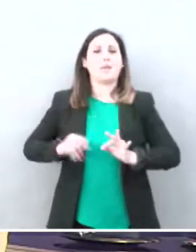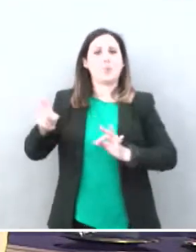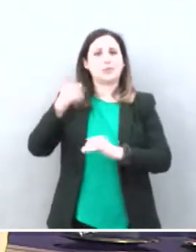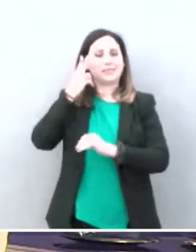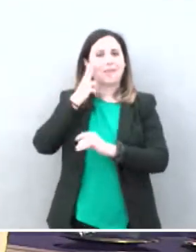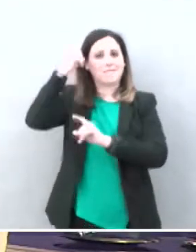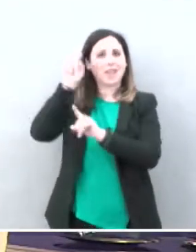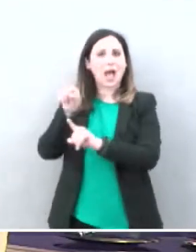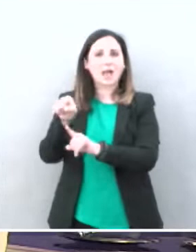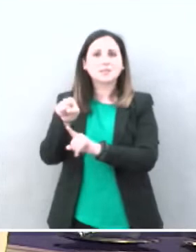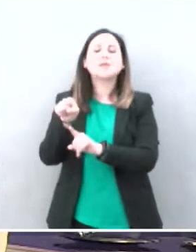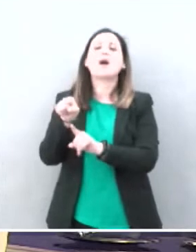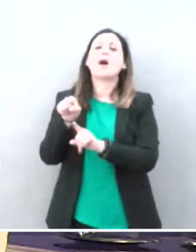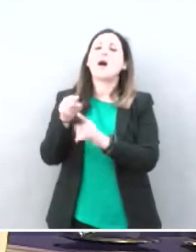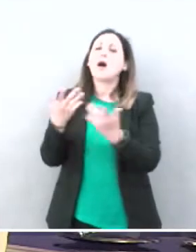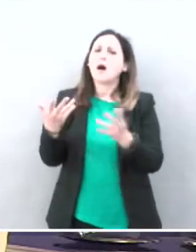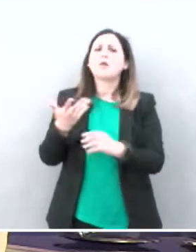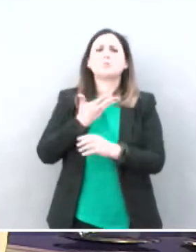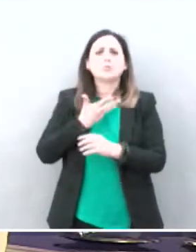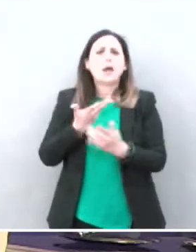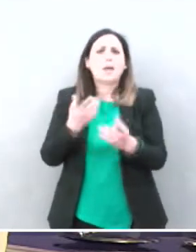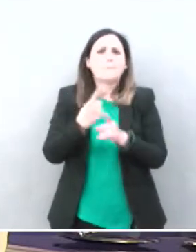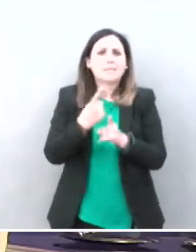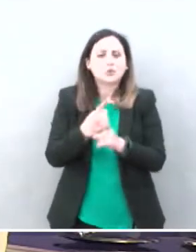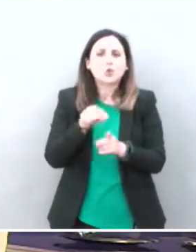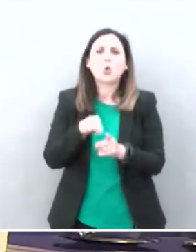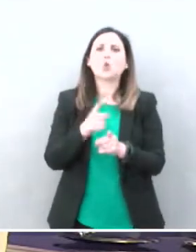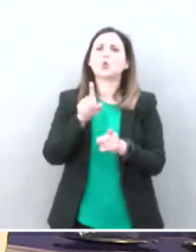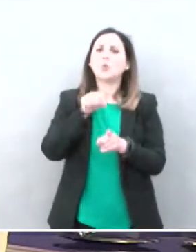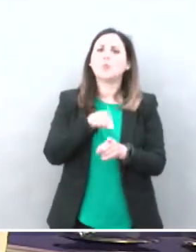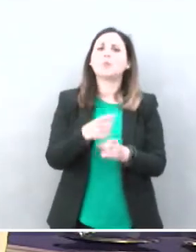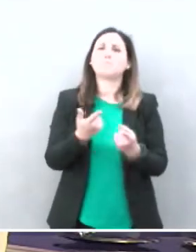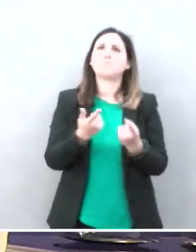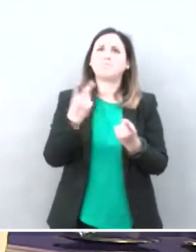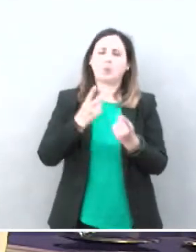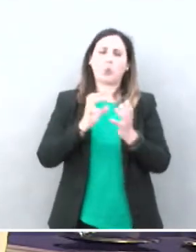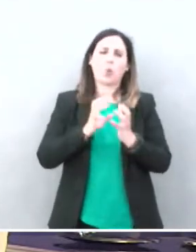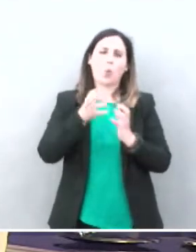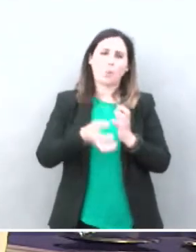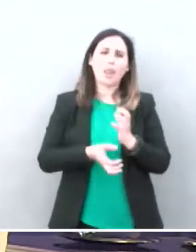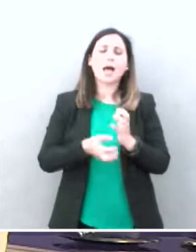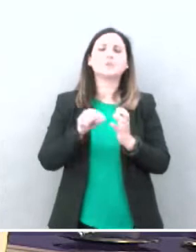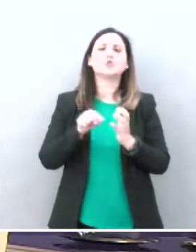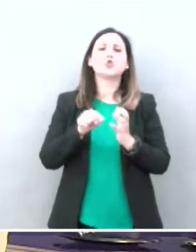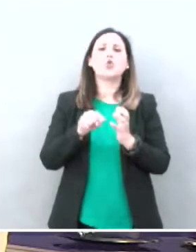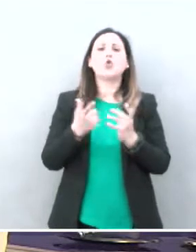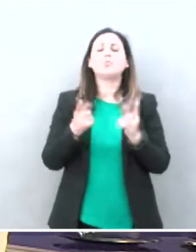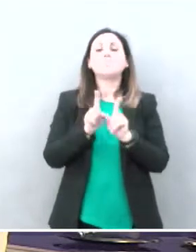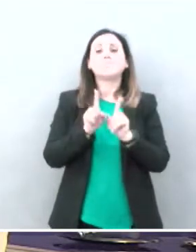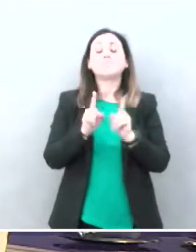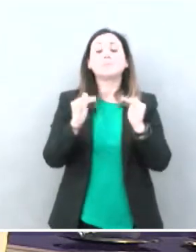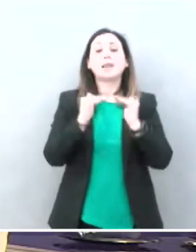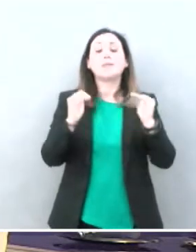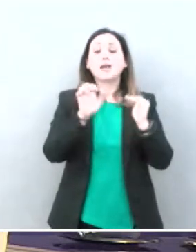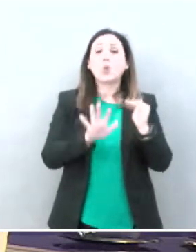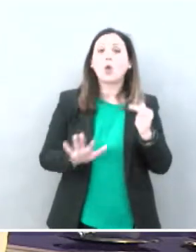la necessità, ed è molto complicato, giustamente è stato ricordato prima, a livello europeo